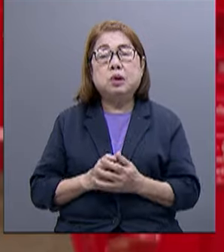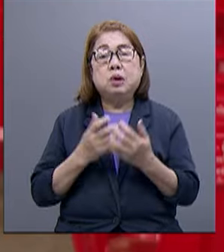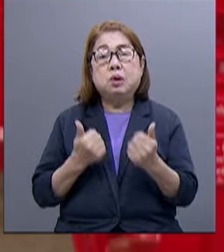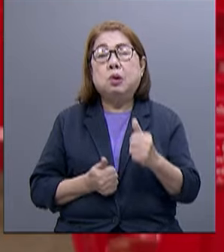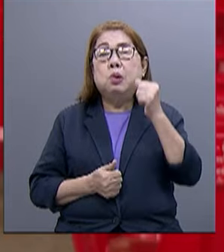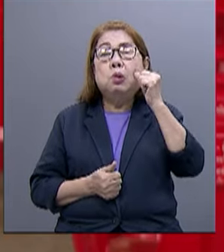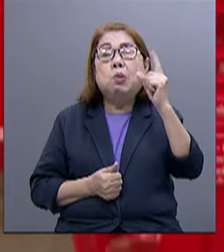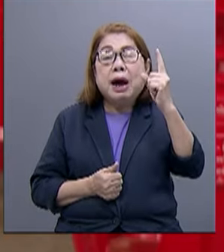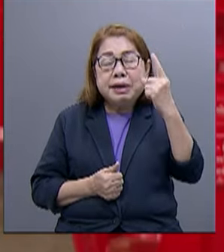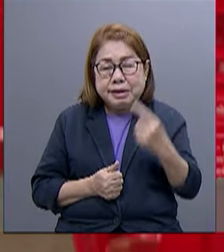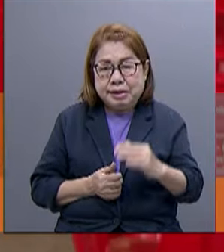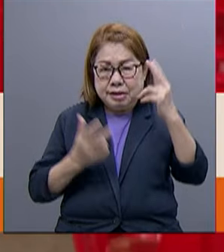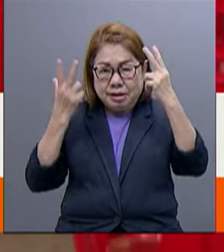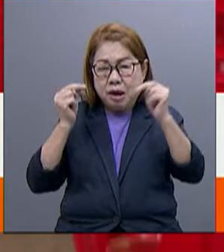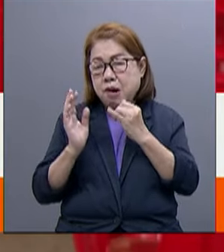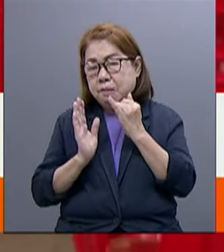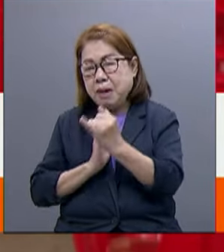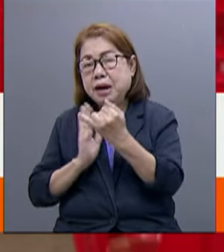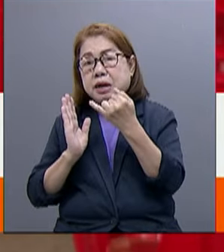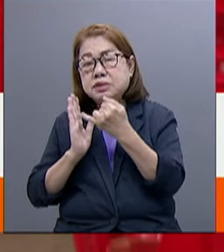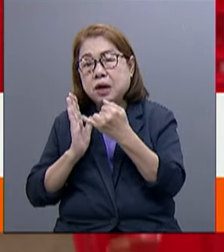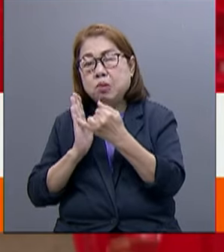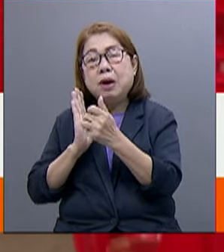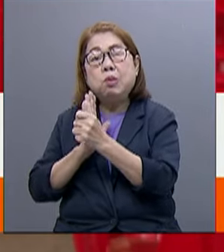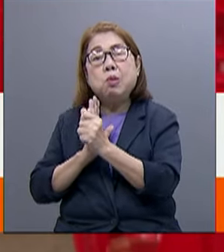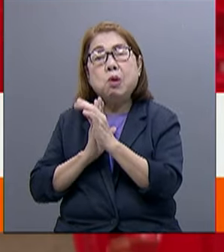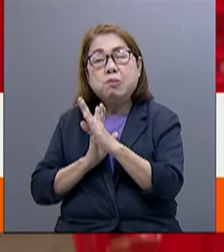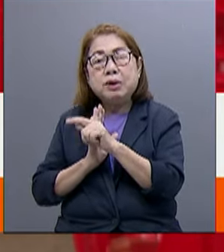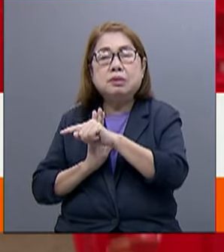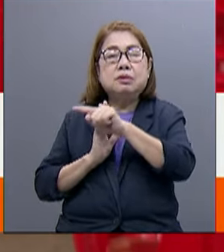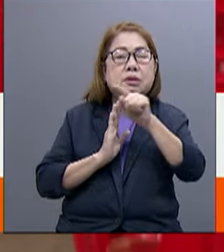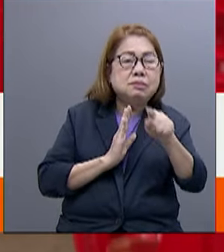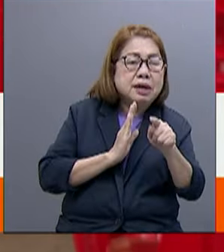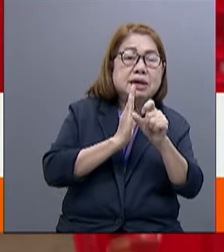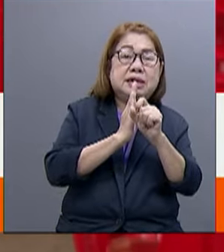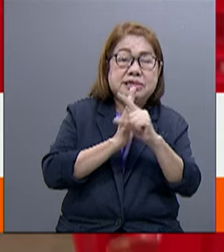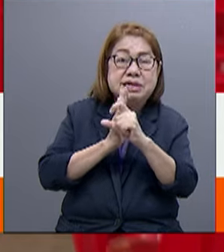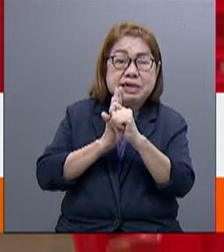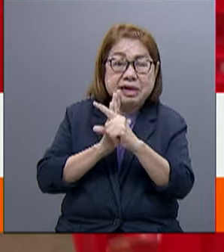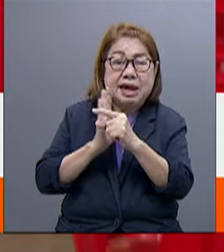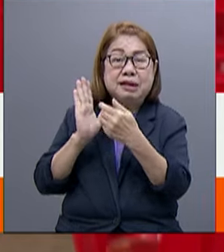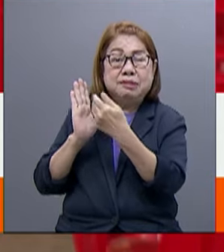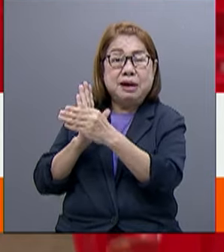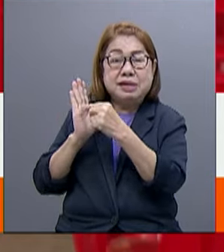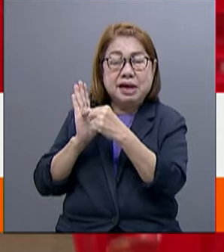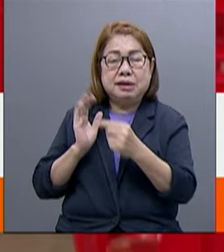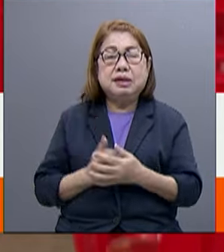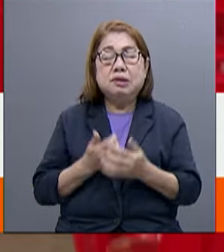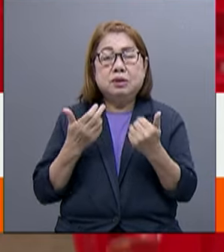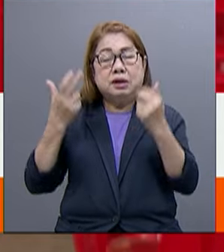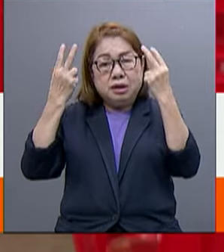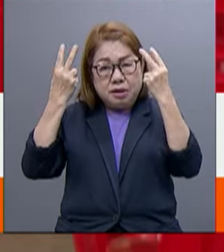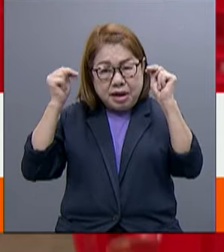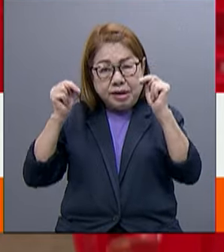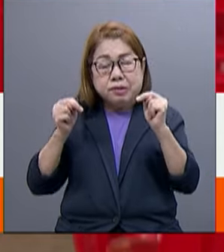ลงพื้นที่2จังหวัดนะคะก็คือจังหวัดอุบลราชธานีแล้วก็จังหวัดศรีสะเกษนะคะซึ่งวันนี้เองนะคะนายกรัฐมนตรีก็ได้นํ